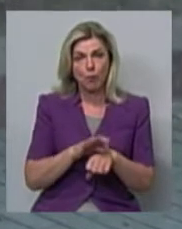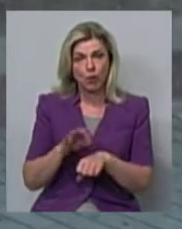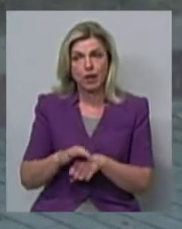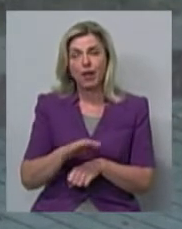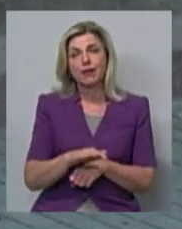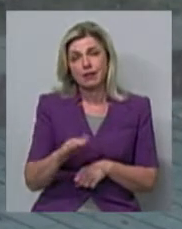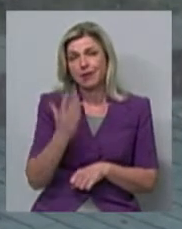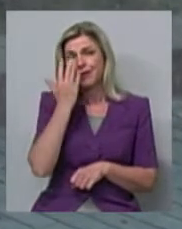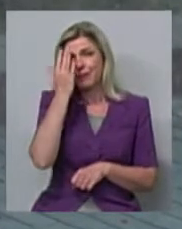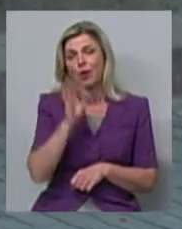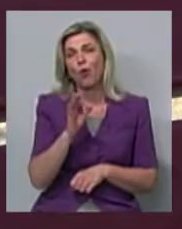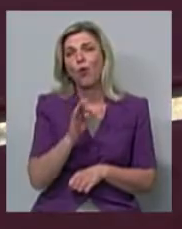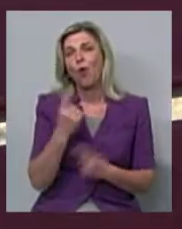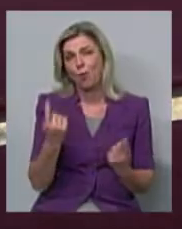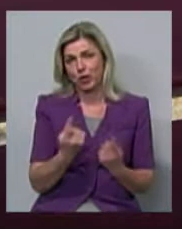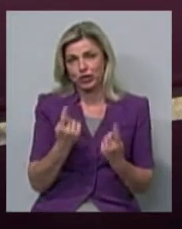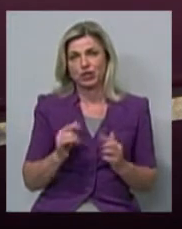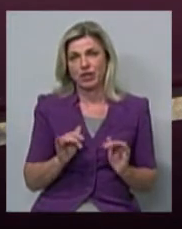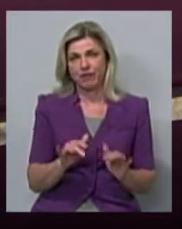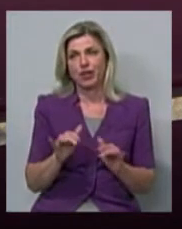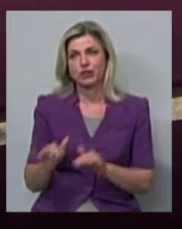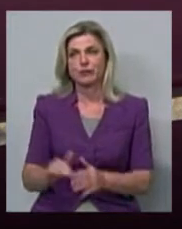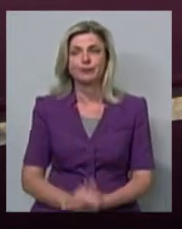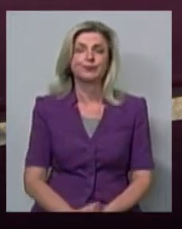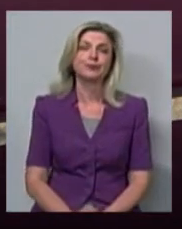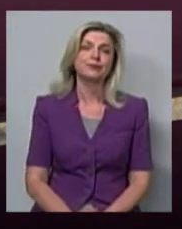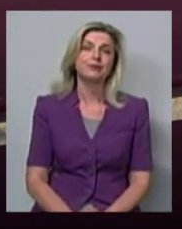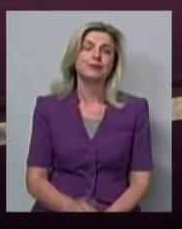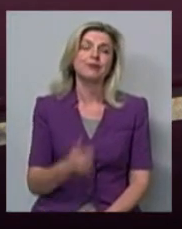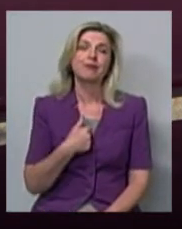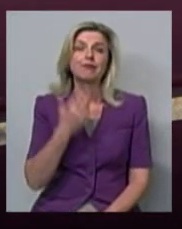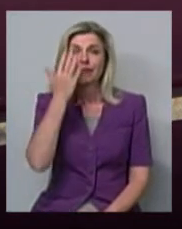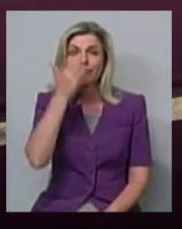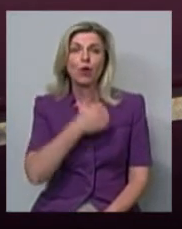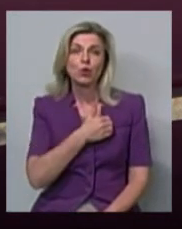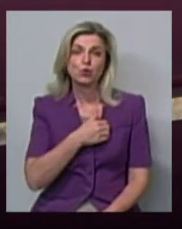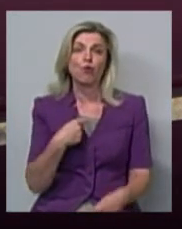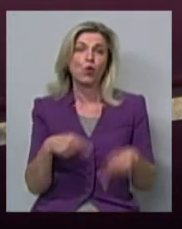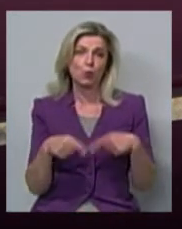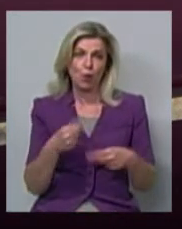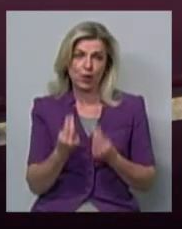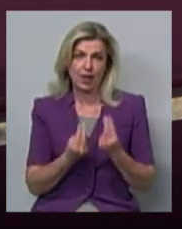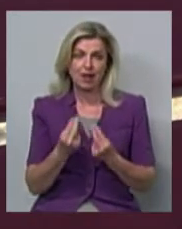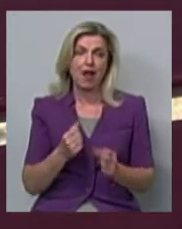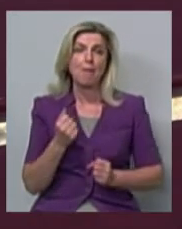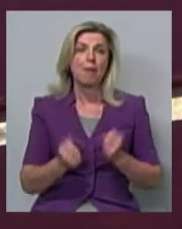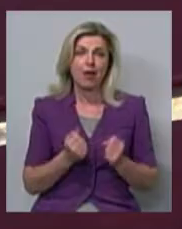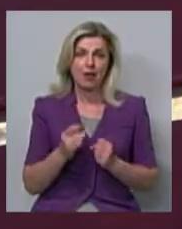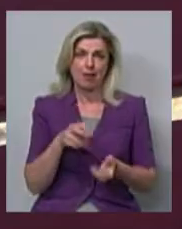мріють про звичайні буденні речі. Хочу футбол грати, бігати і проїхати